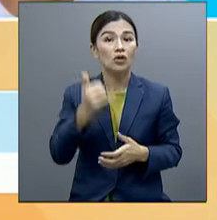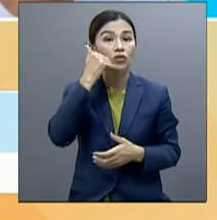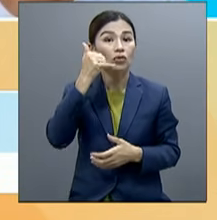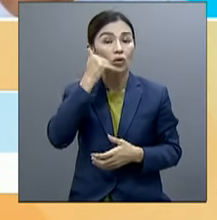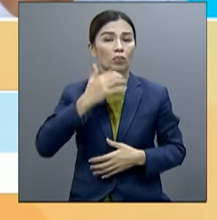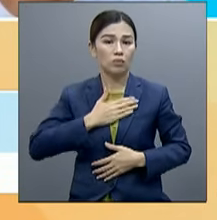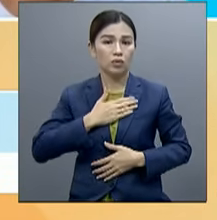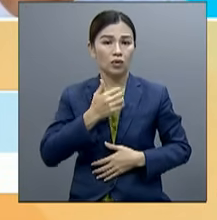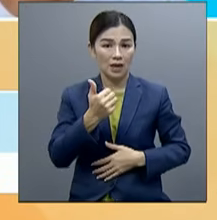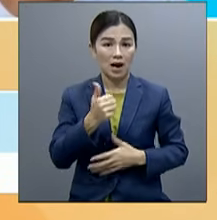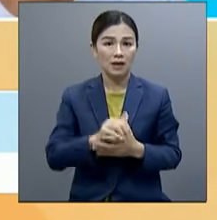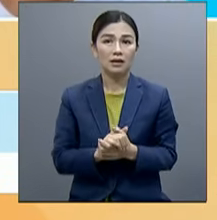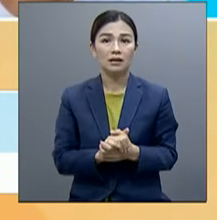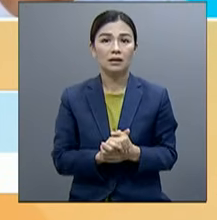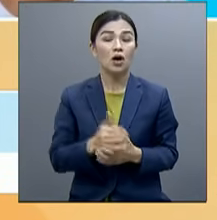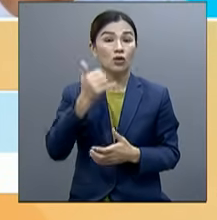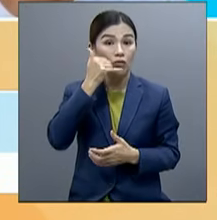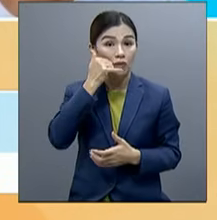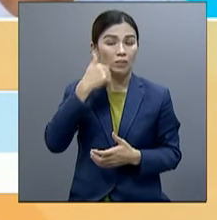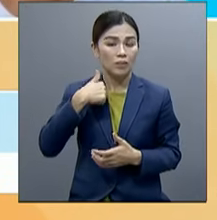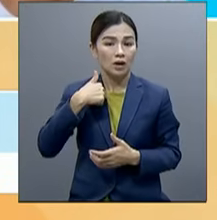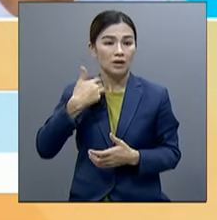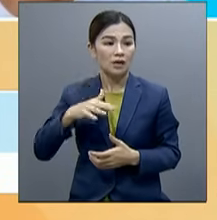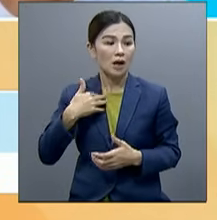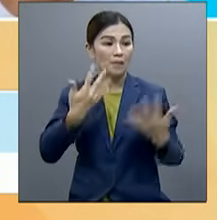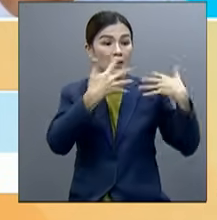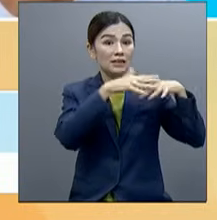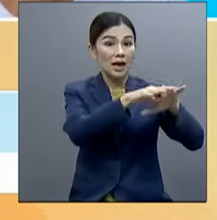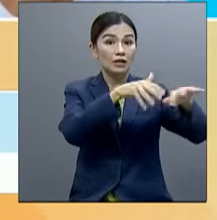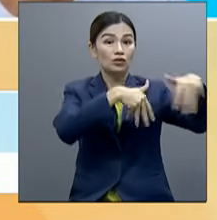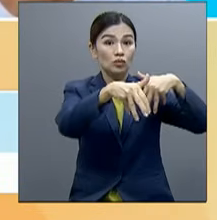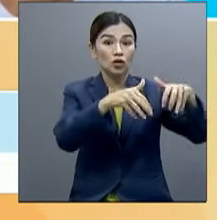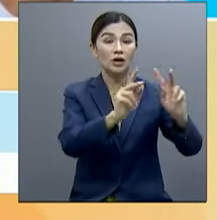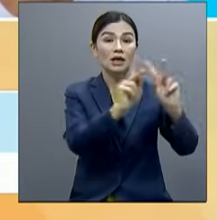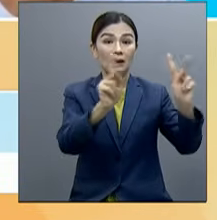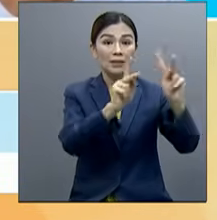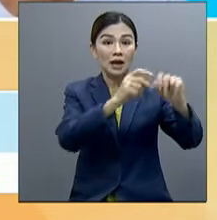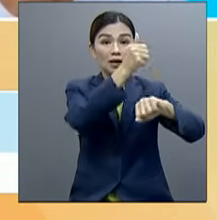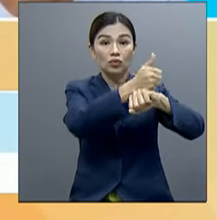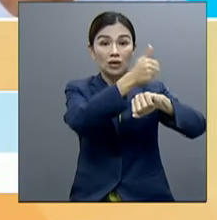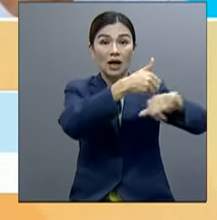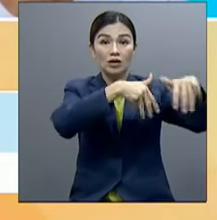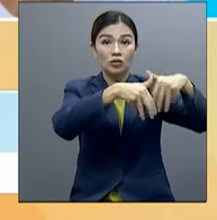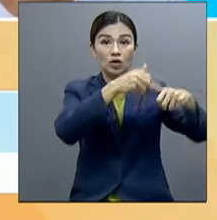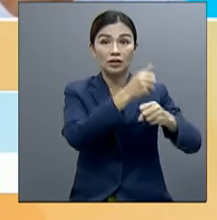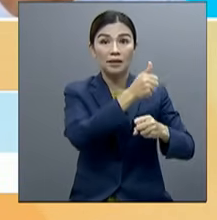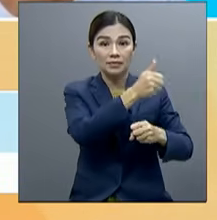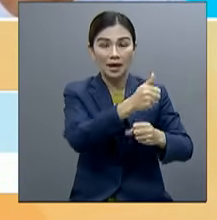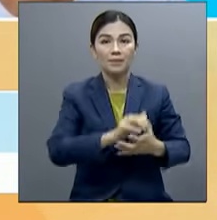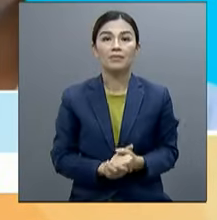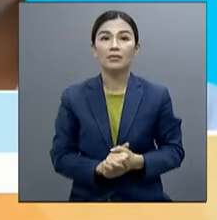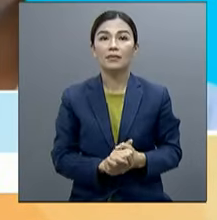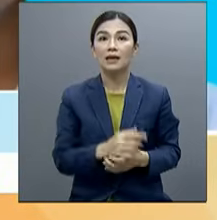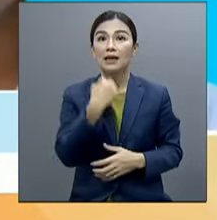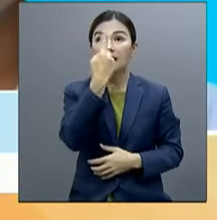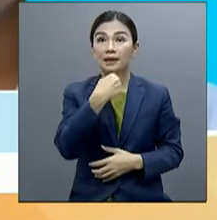ก็ได้ครับแล้วผมก็จะประสานทางหมู่บ้านแล้วก็คณะกรรมการอย่างผู้ใหญ่บ้าน ค่ะโอเคก็ถ้าคุณผู้ชมท่านใดนะ